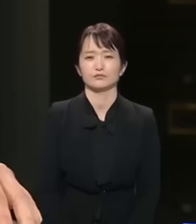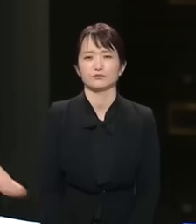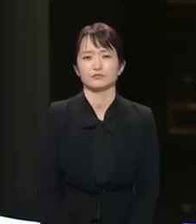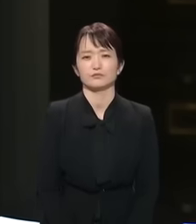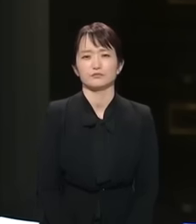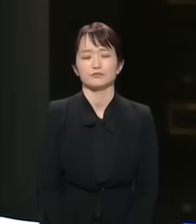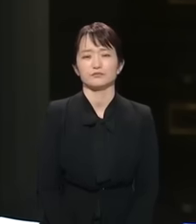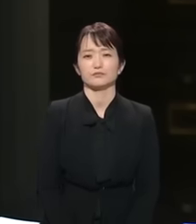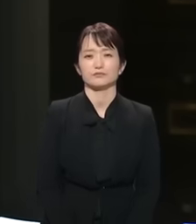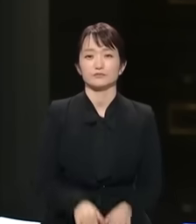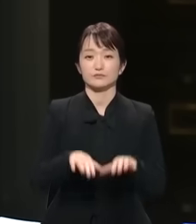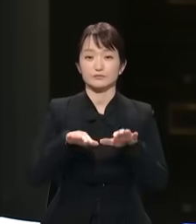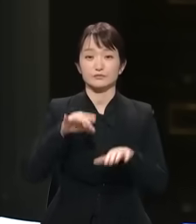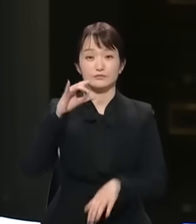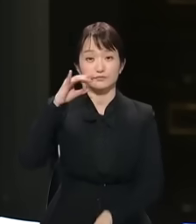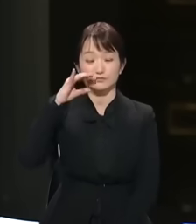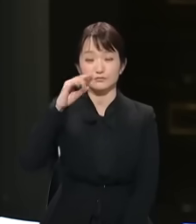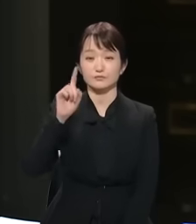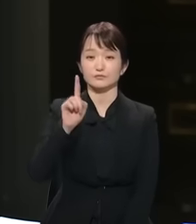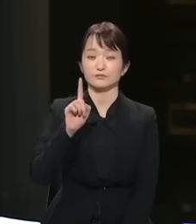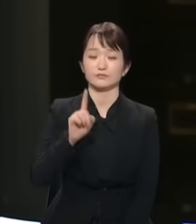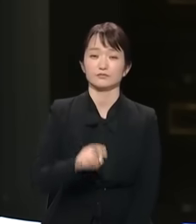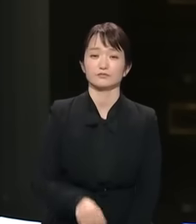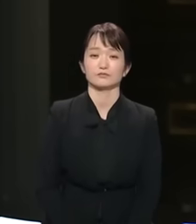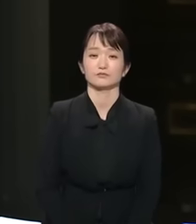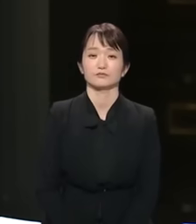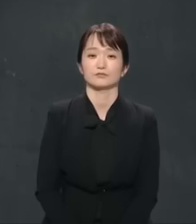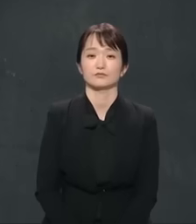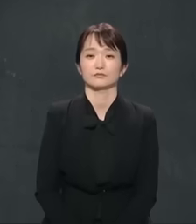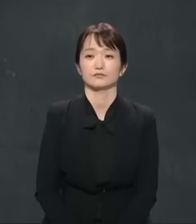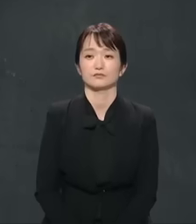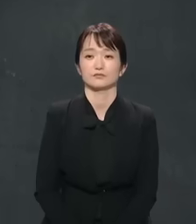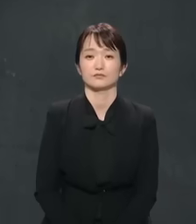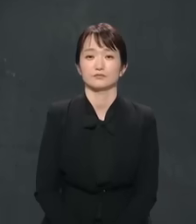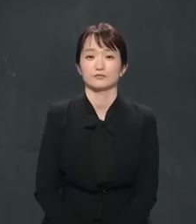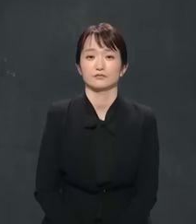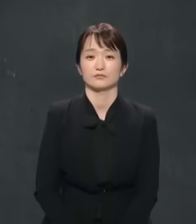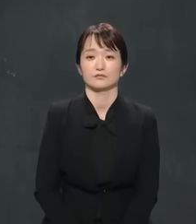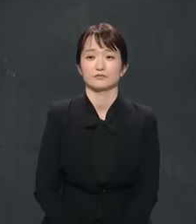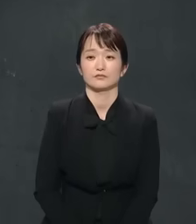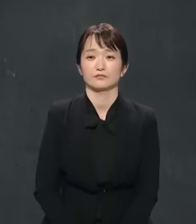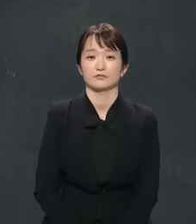그럼 여기서 별별 상담소 오늘의 궁금증 짚어보죠.